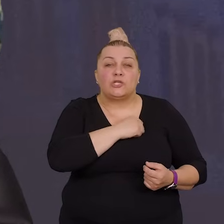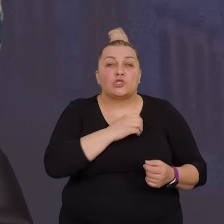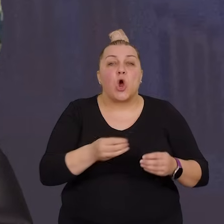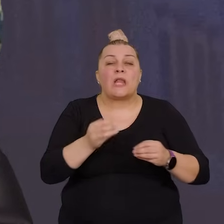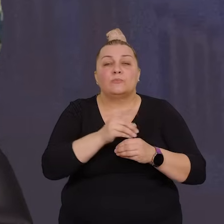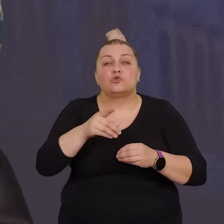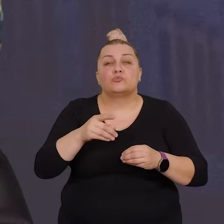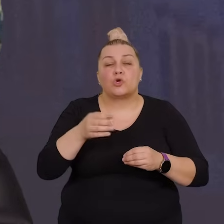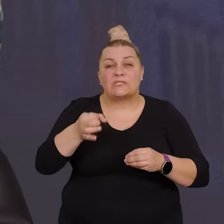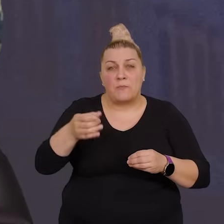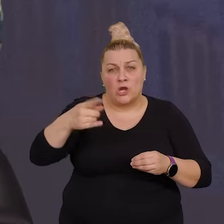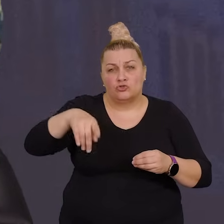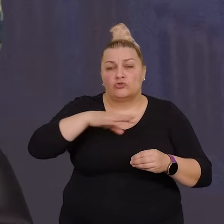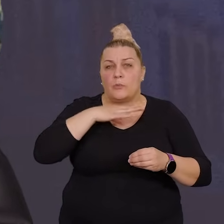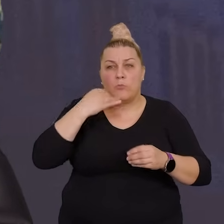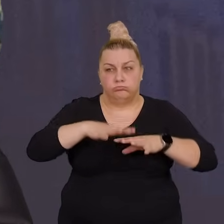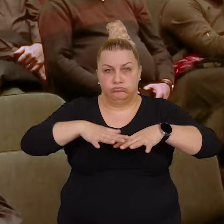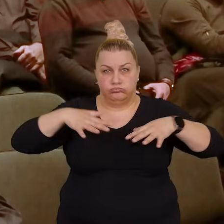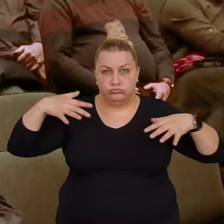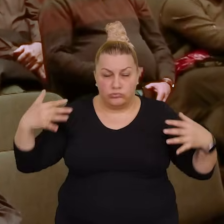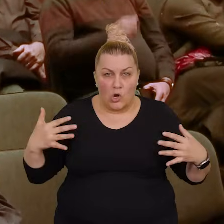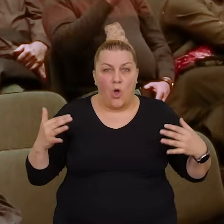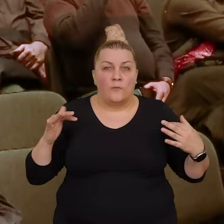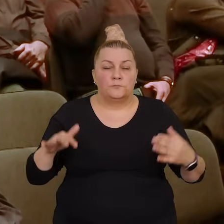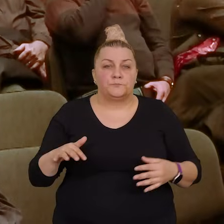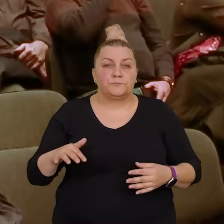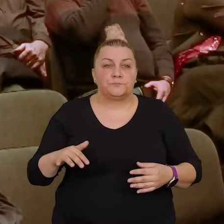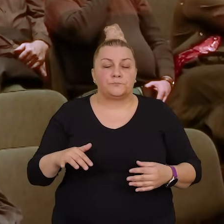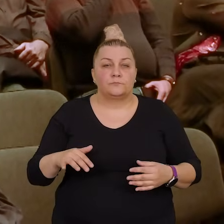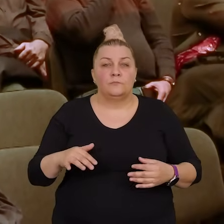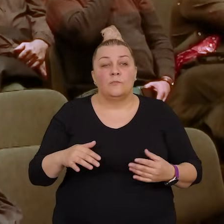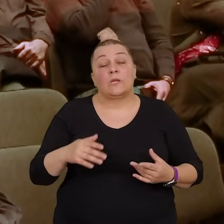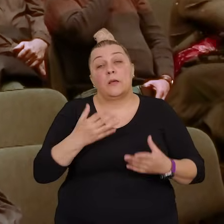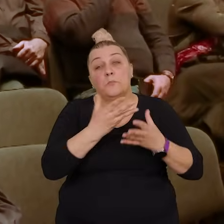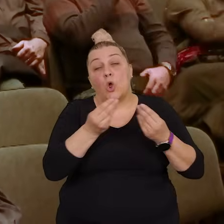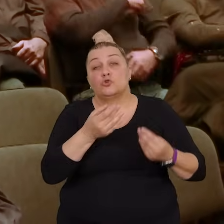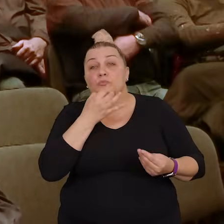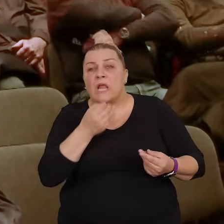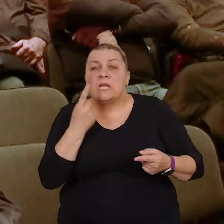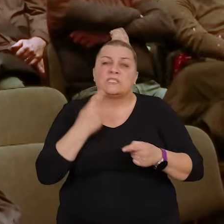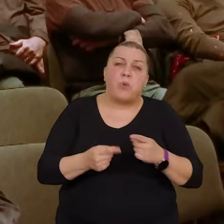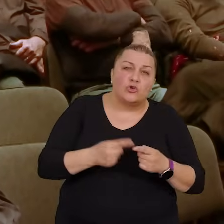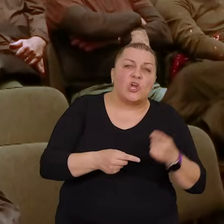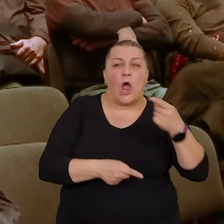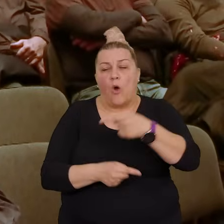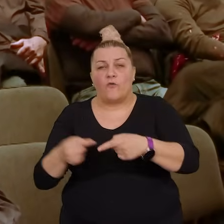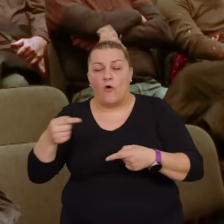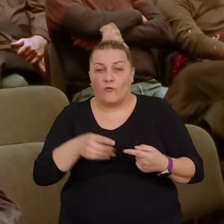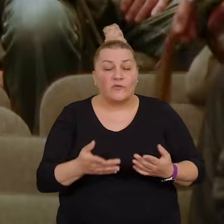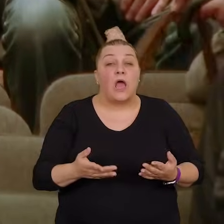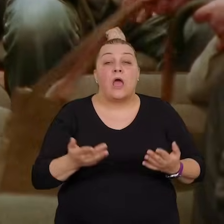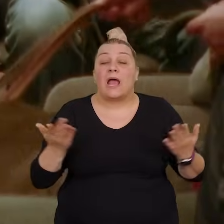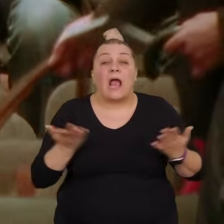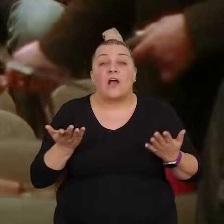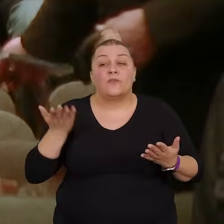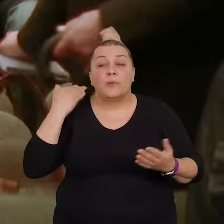sjemeništu. Gotovo puna dvorana. To je odgovor za one koji pitaju se što ovo, zašto ovo, kako ono i ostalo.